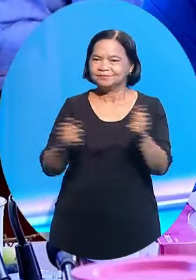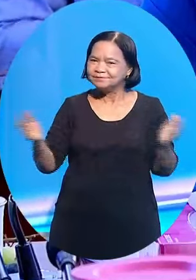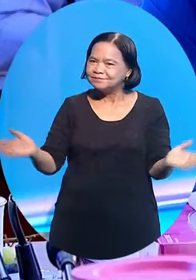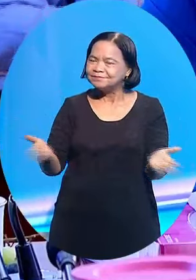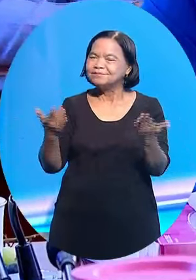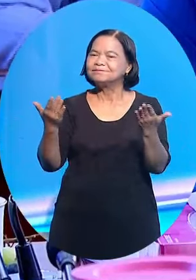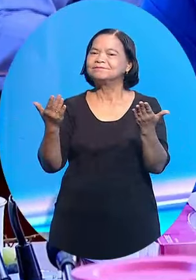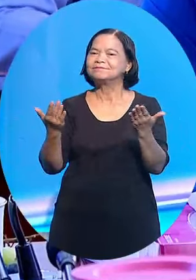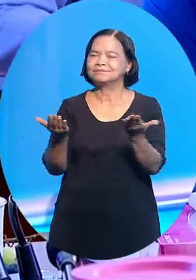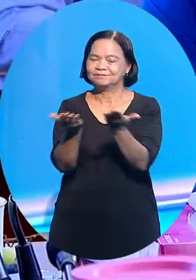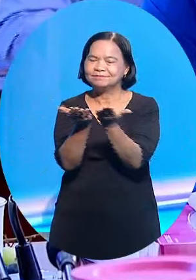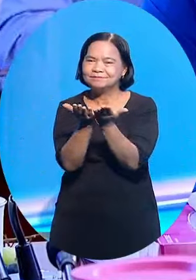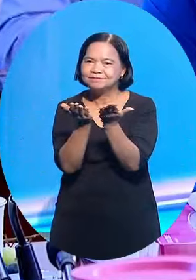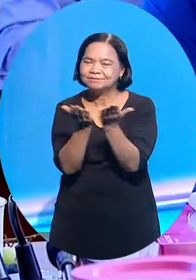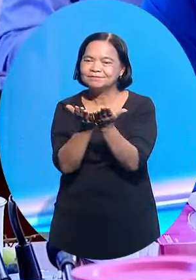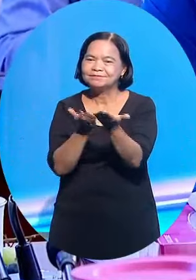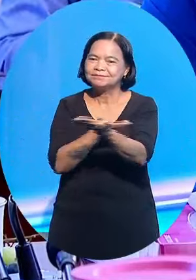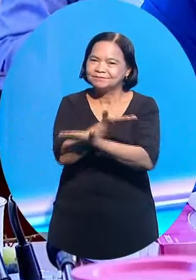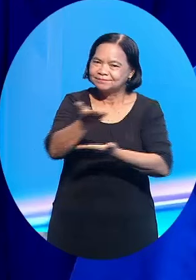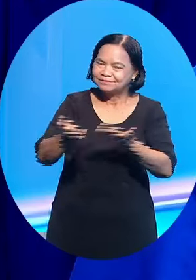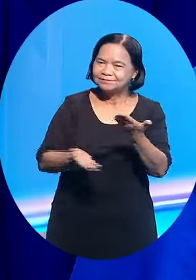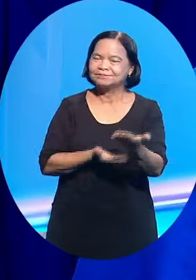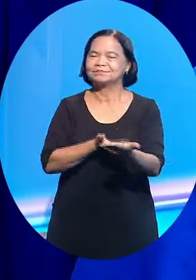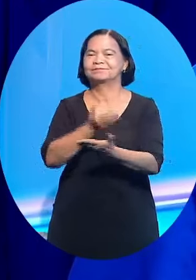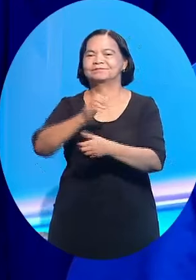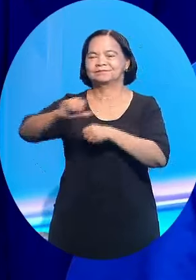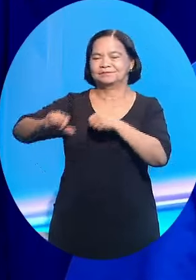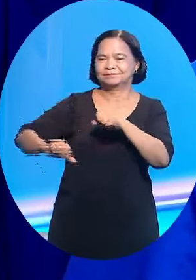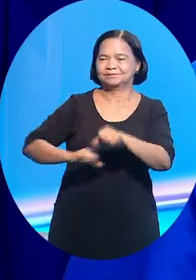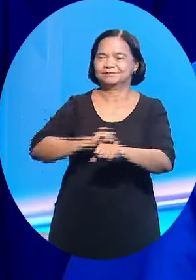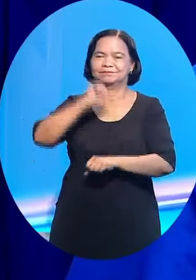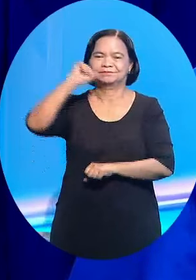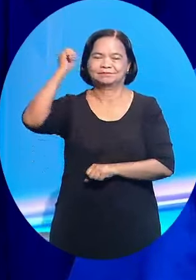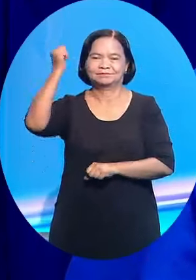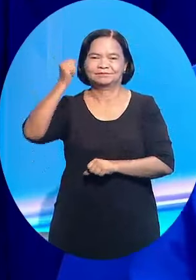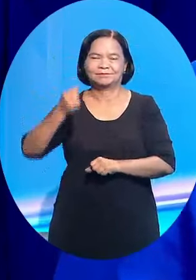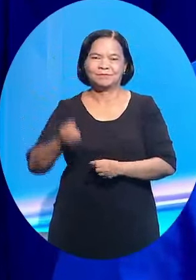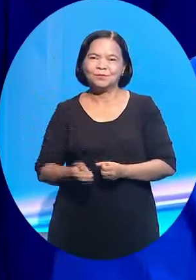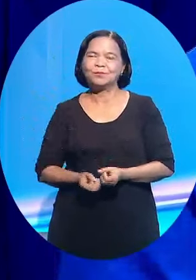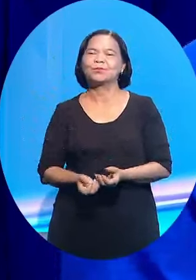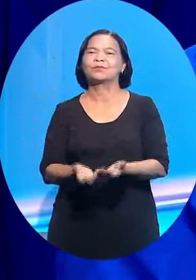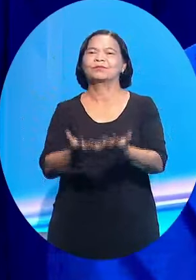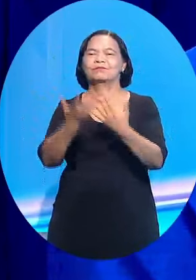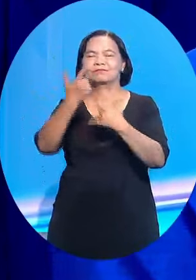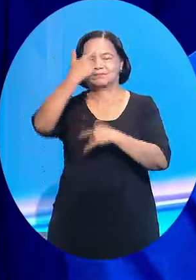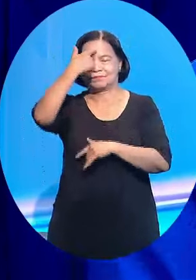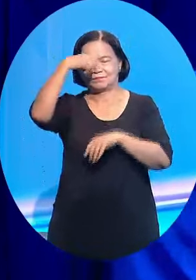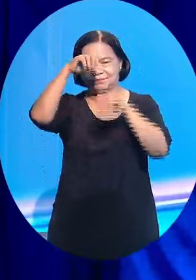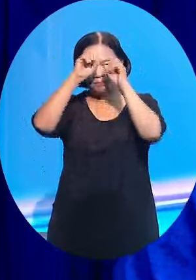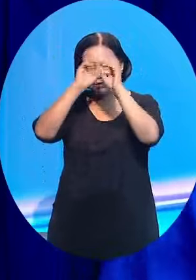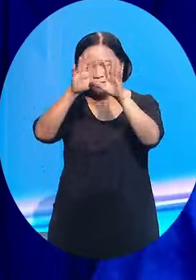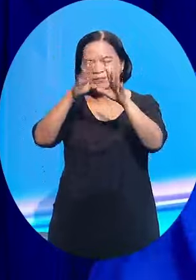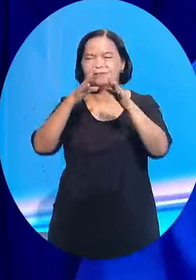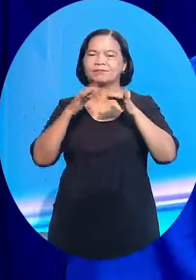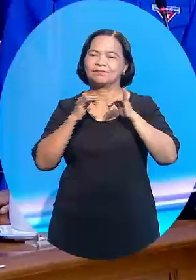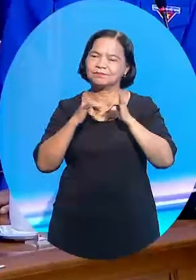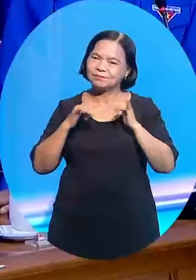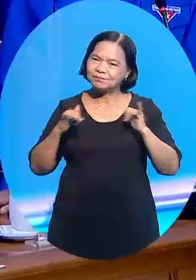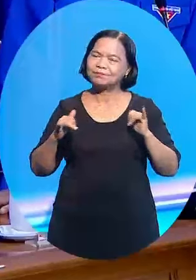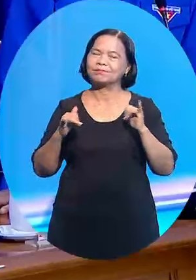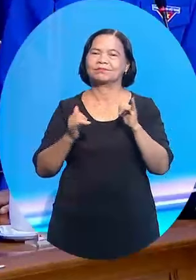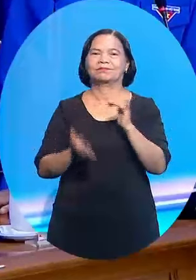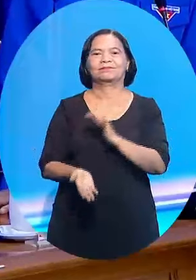đọc, tổ chức các hội nghị, hội thảo và thông qua các hoạt động phong trào để truyền lửa cho thanh niên về lý tưởng, giáo dục truyền thống cho thanh niên. Cần